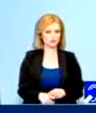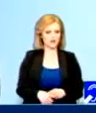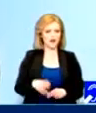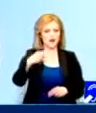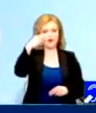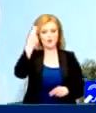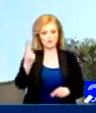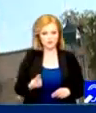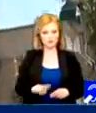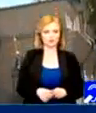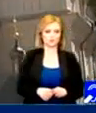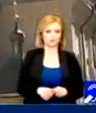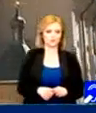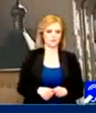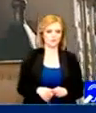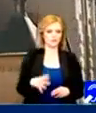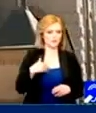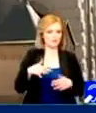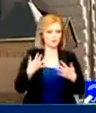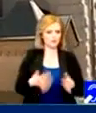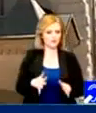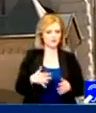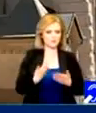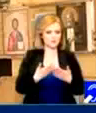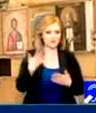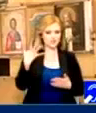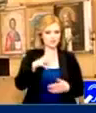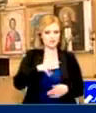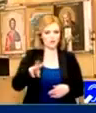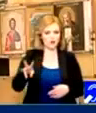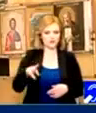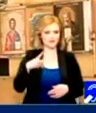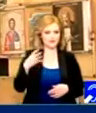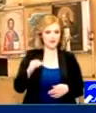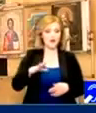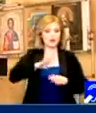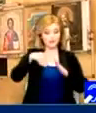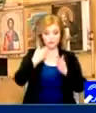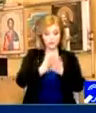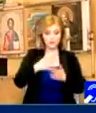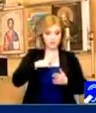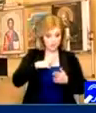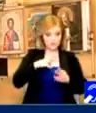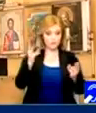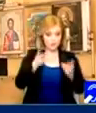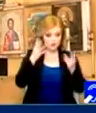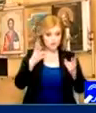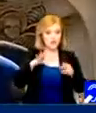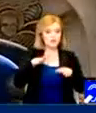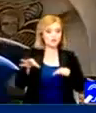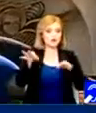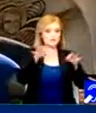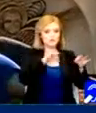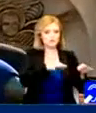toată. La vreo 5 milioane am avut pierderi. De atunci, de când am avut incendiu, am scos afară din Sfântul Locaș toate